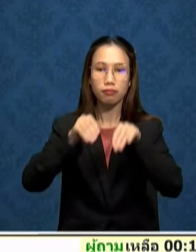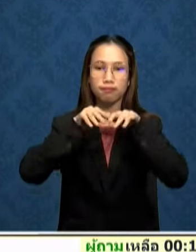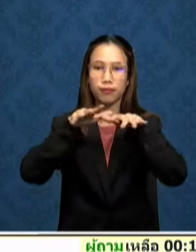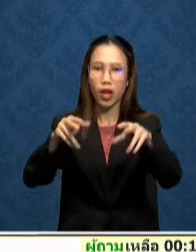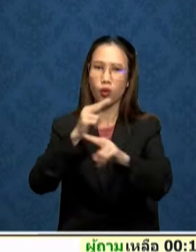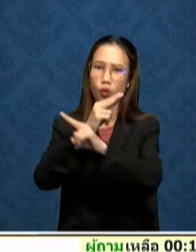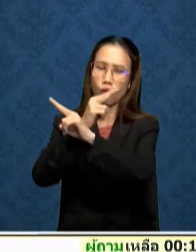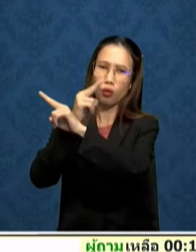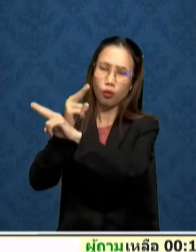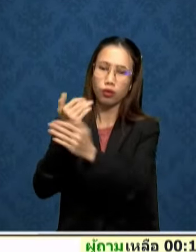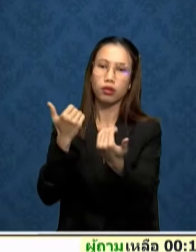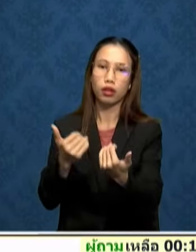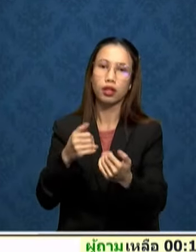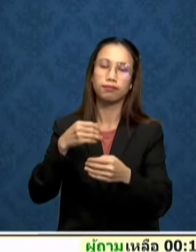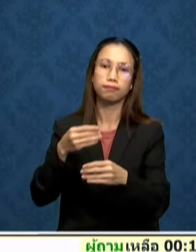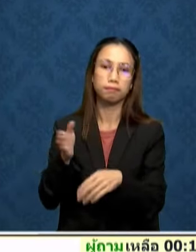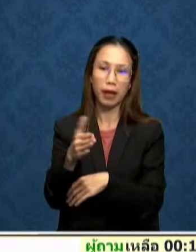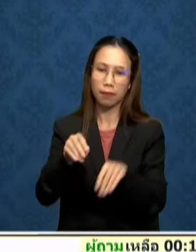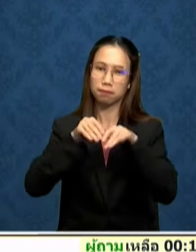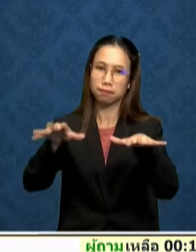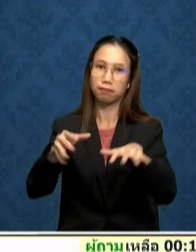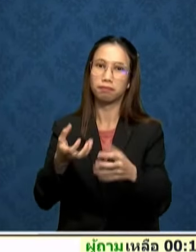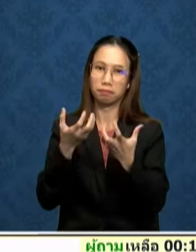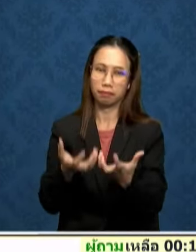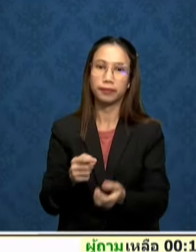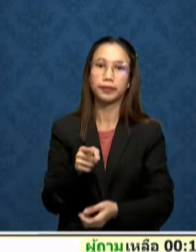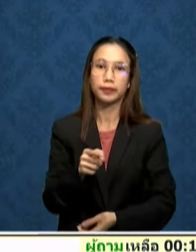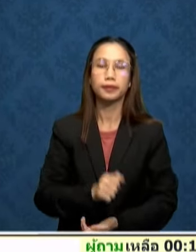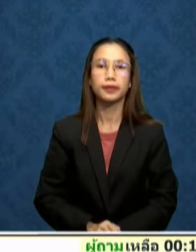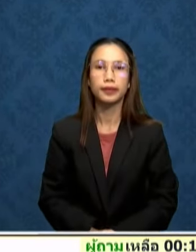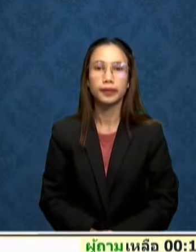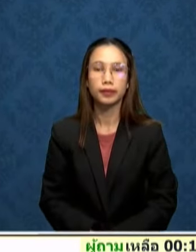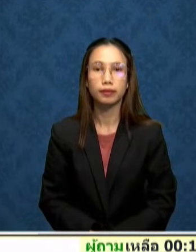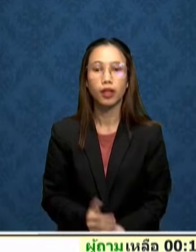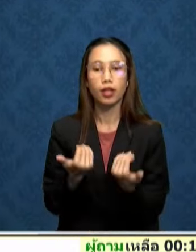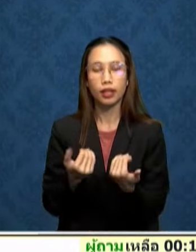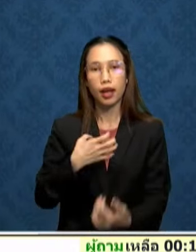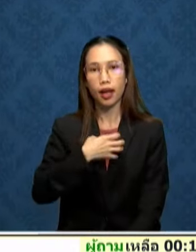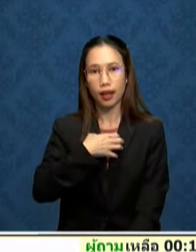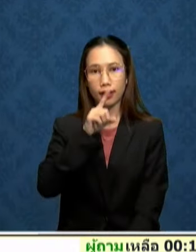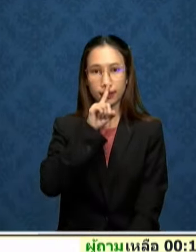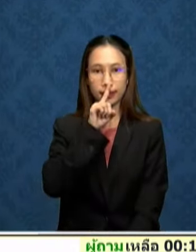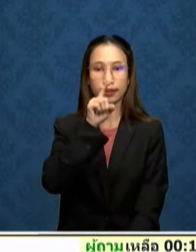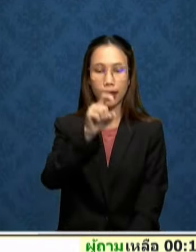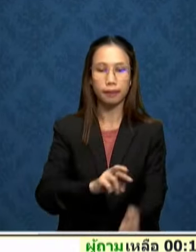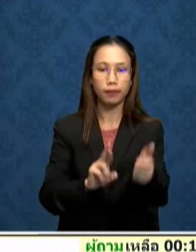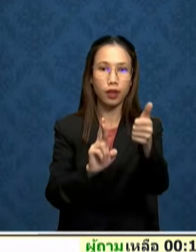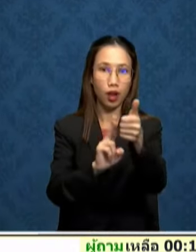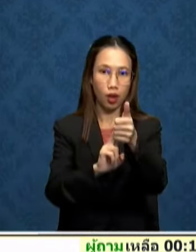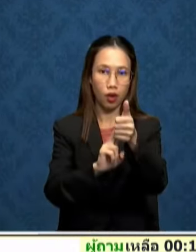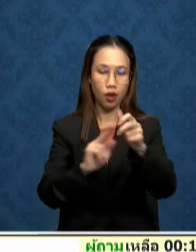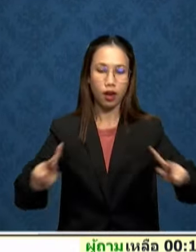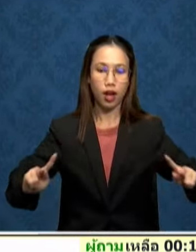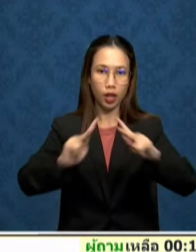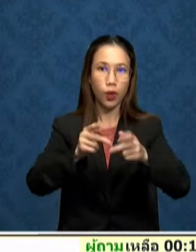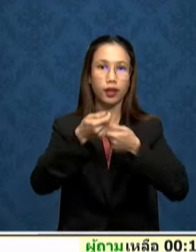ทวีคูณจนมาถึงปัจจุบันนี้ท่านประธานครับผมจึงอยากจะขอถามท่านรัฐมนตรีช่วยว่าการกระทรวงเกษตรและ